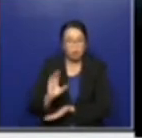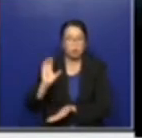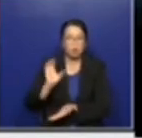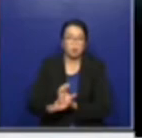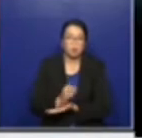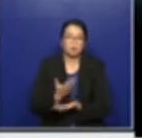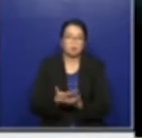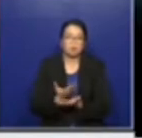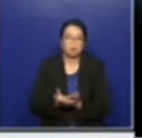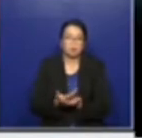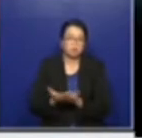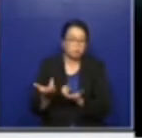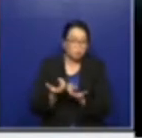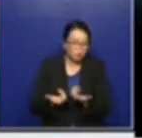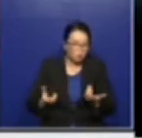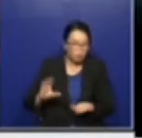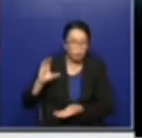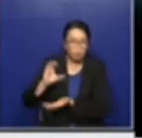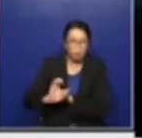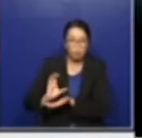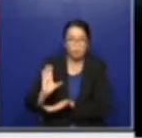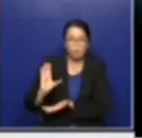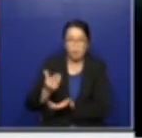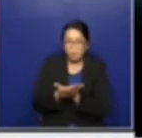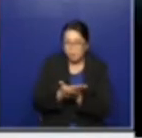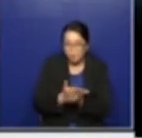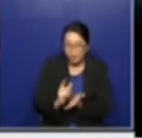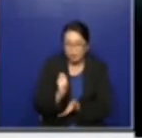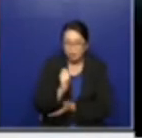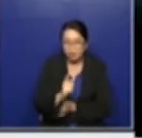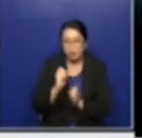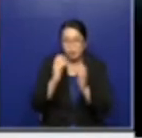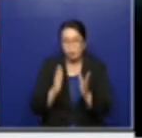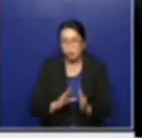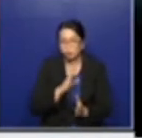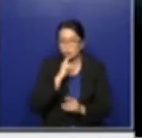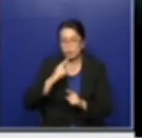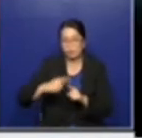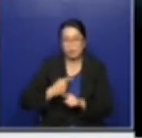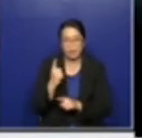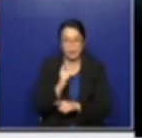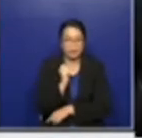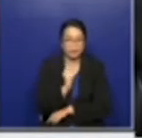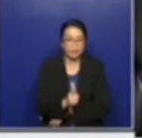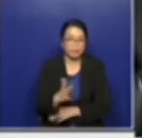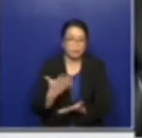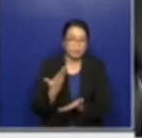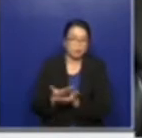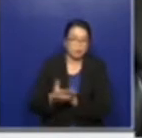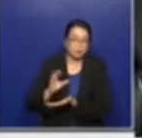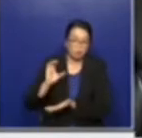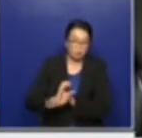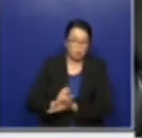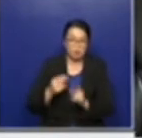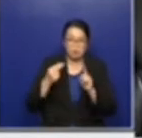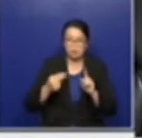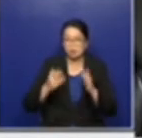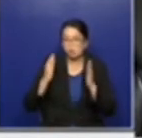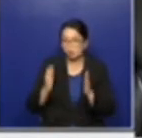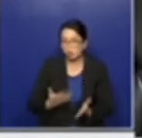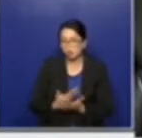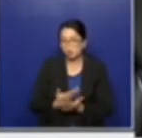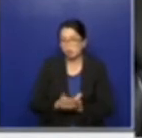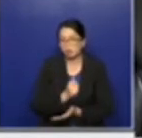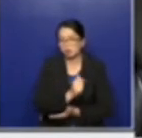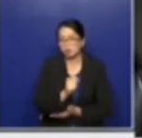ดุนะเมื่องบพัสดุแล้วเนี่ยถามว่าถ้าหากเดือนไหนไม่จ้างก็ไม่มีเป็นหมื่นหมื่นคนผมยกตัวอย่